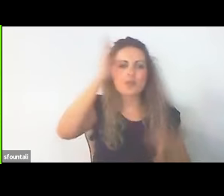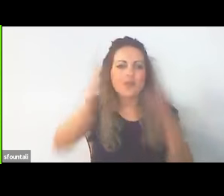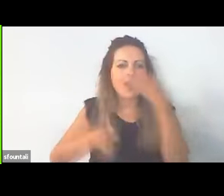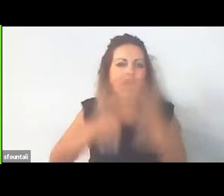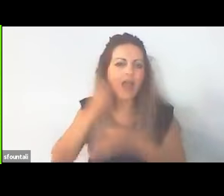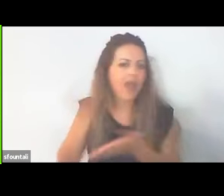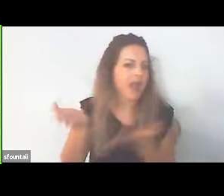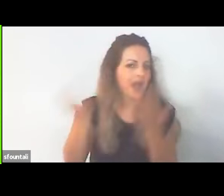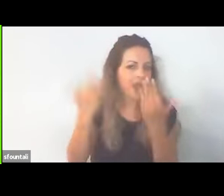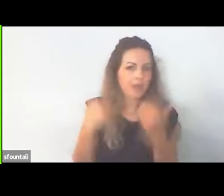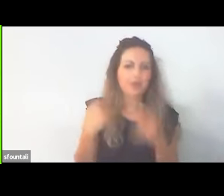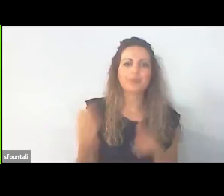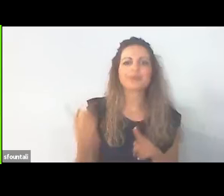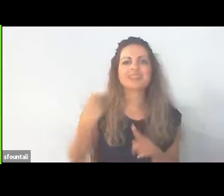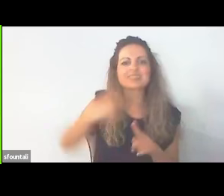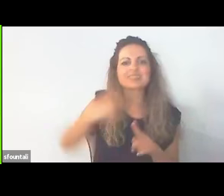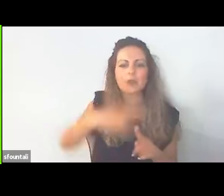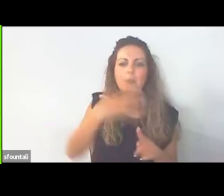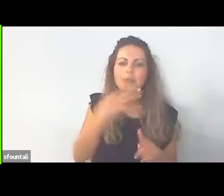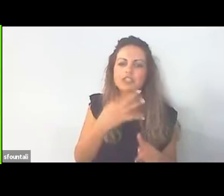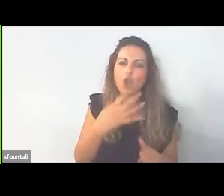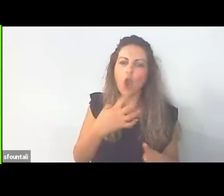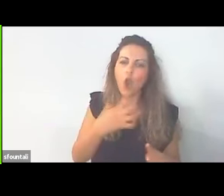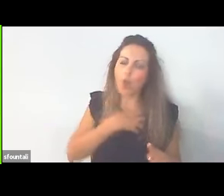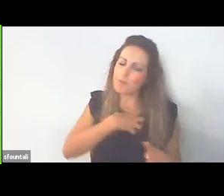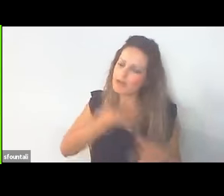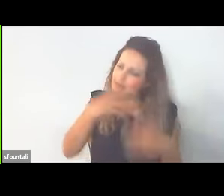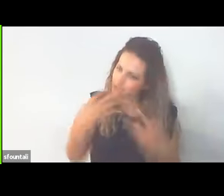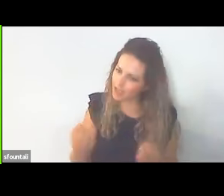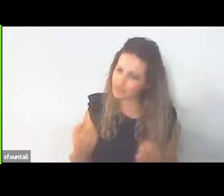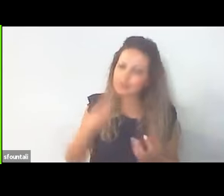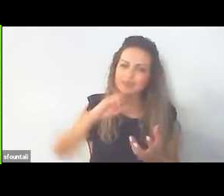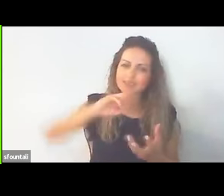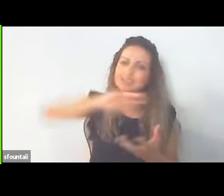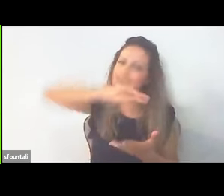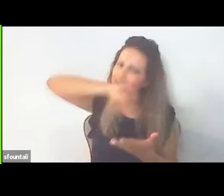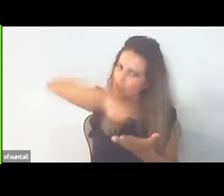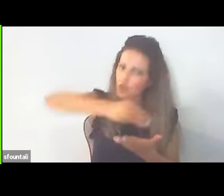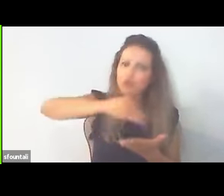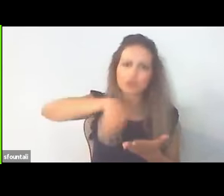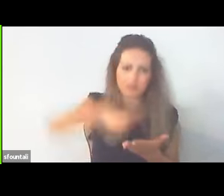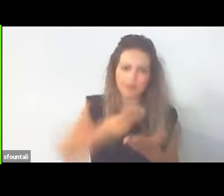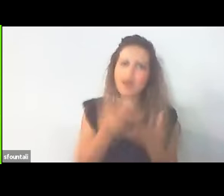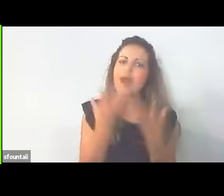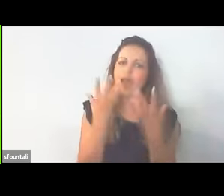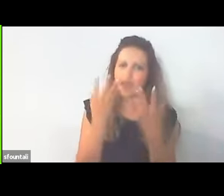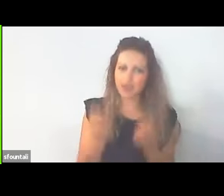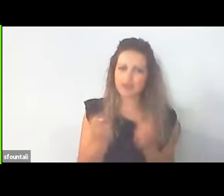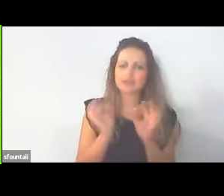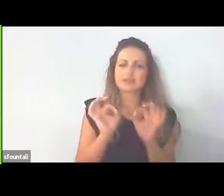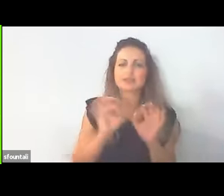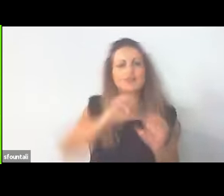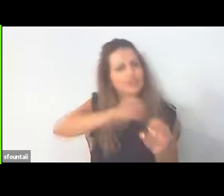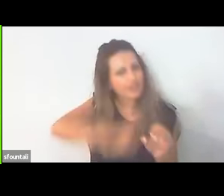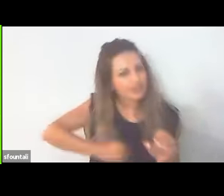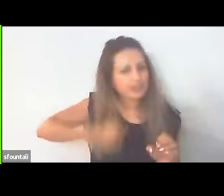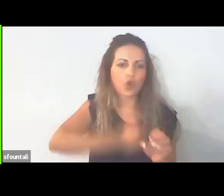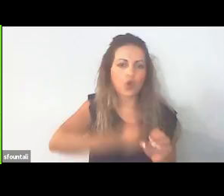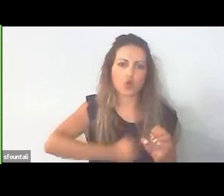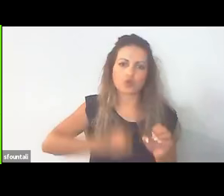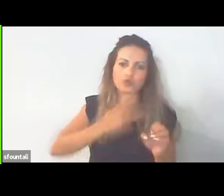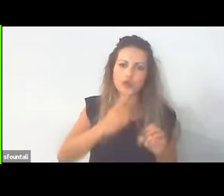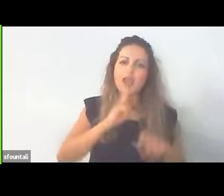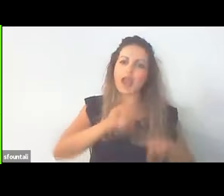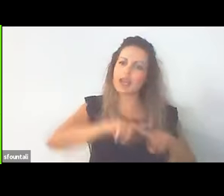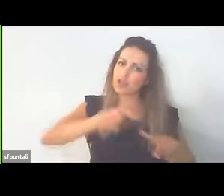ταμπού και τα στερεότυπα τα οποία δυστυχώς αναπαράγονται στις ευρωπαϊκές και την ελληνική κοινωνία, είναι ένα ζήτημα το οποίο, όπως καταλαβαίνουμε όλες